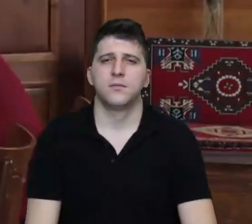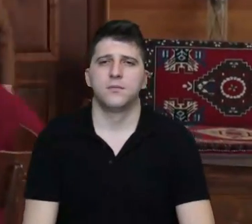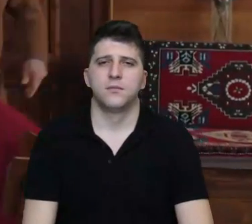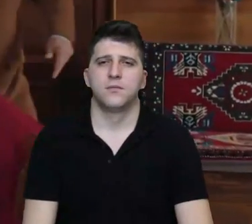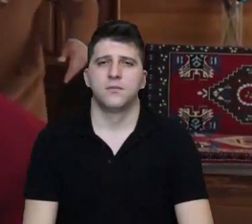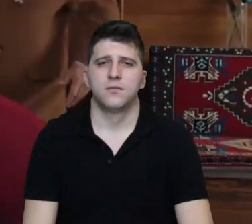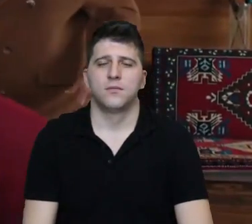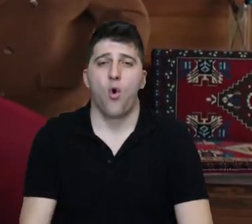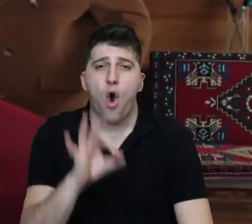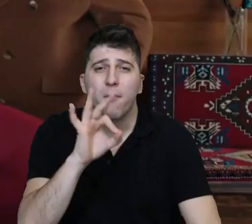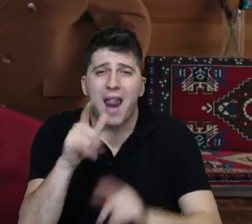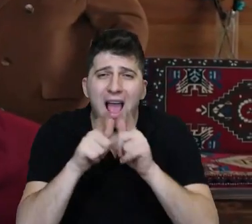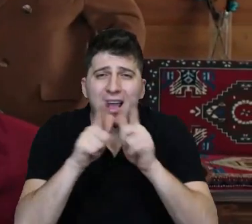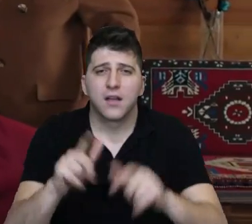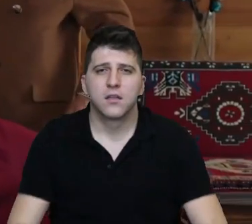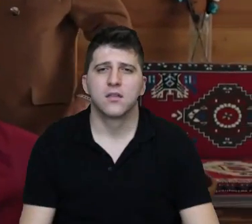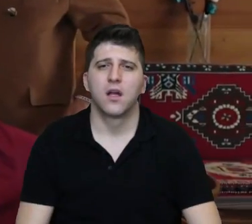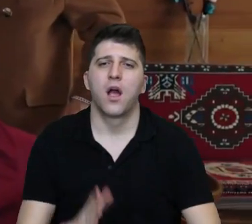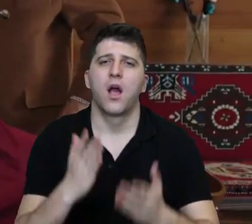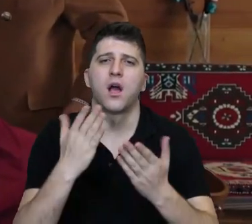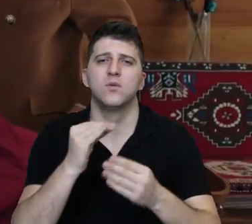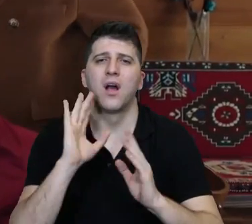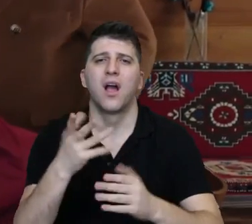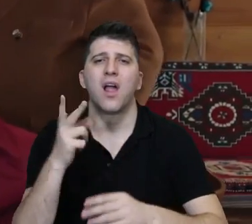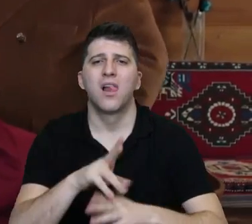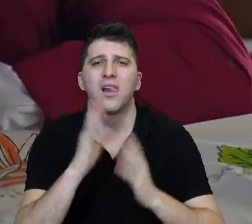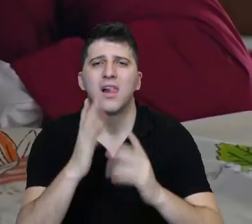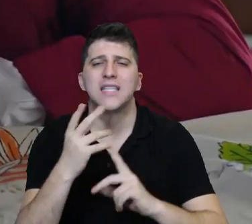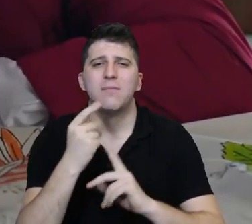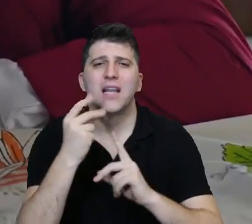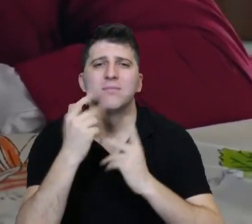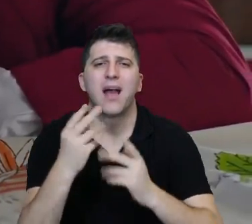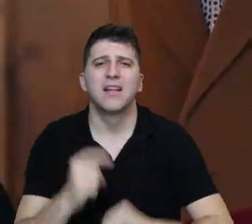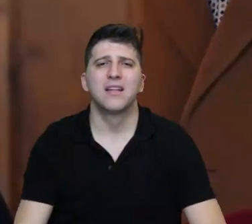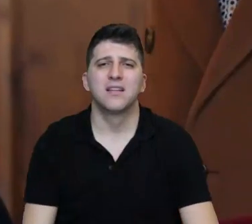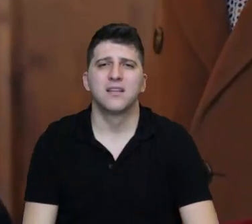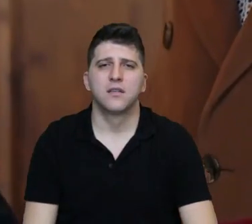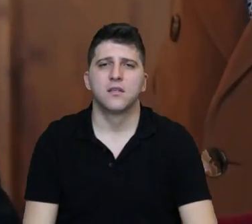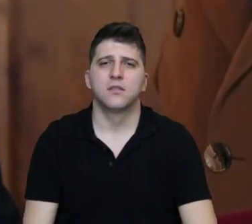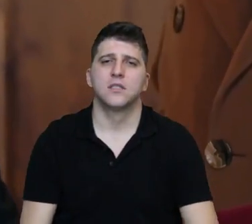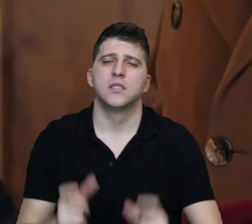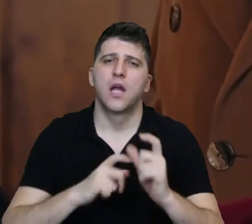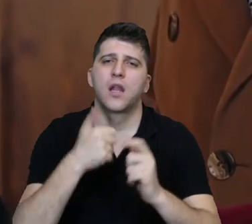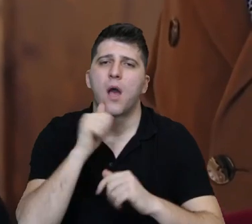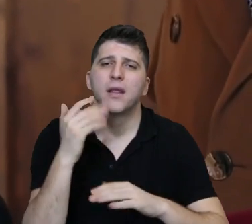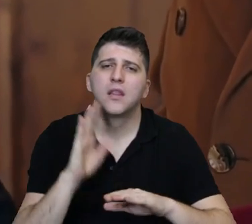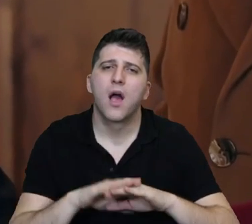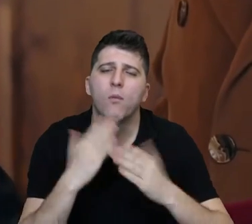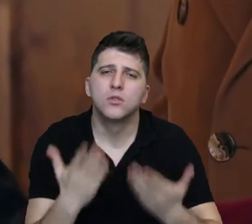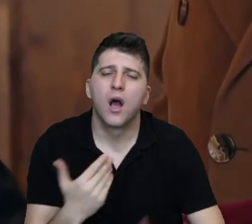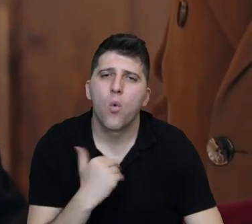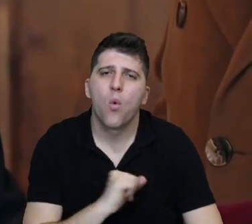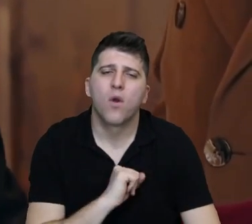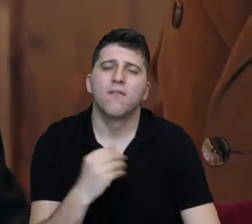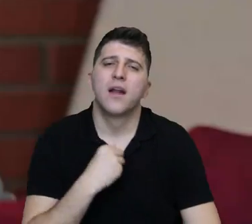Mübarek! İsmail masaya yığıldı. Ha gitti vallahi çocuk gitti. İsmail! Şş, İsmail! Santral abi ne yapıyorsun? Aklımızı aldın